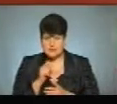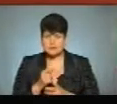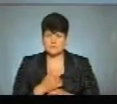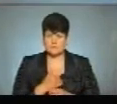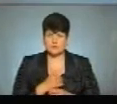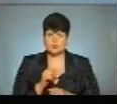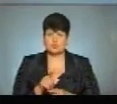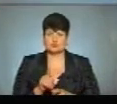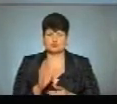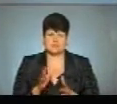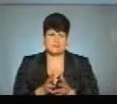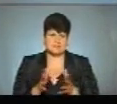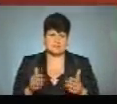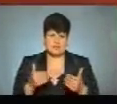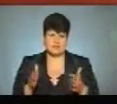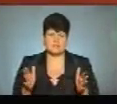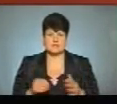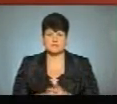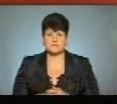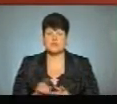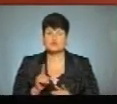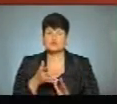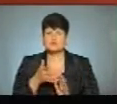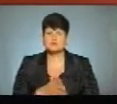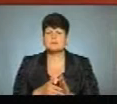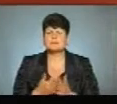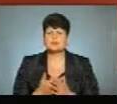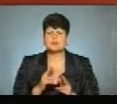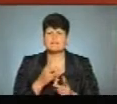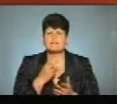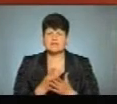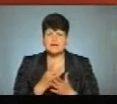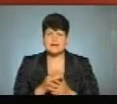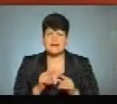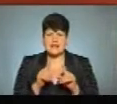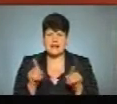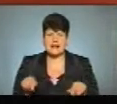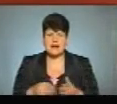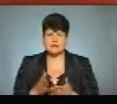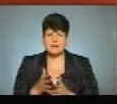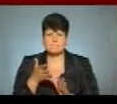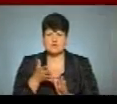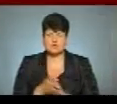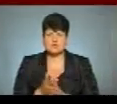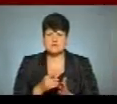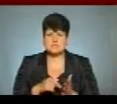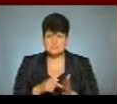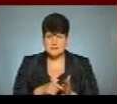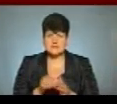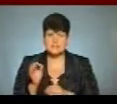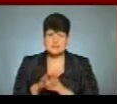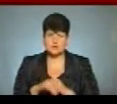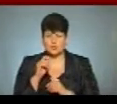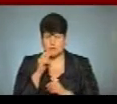щоб бути максимально відкритими. А щоб зрозуміти приблизно, як виглядає карта прозорості міст, принаймні Західної України, пропоную